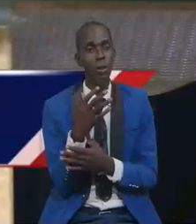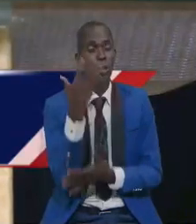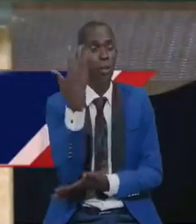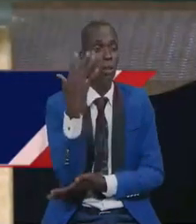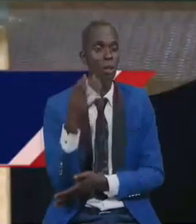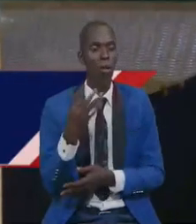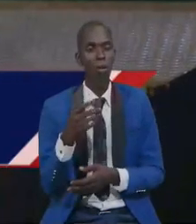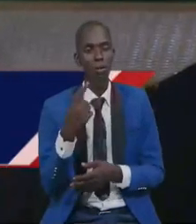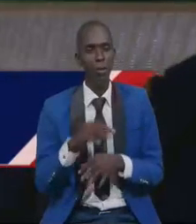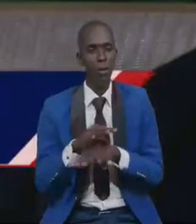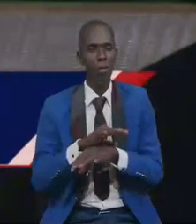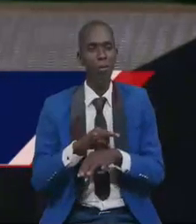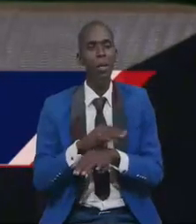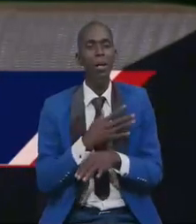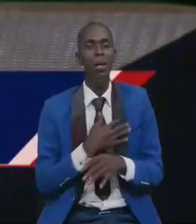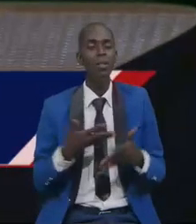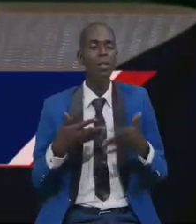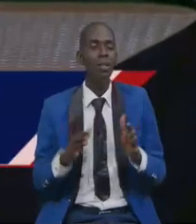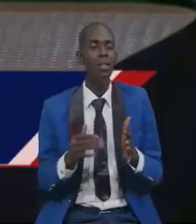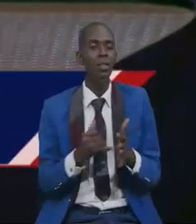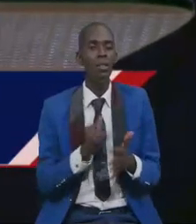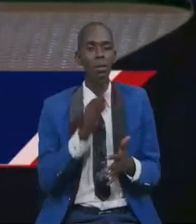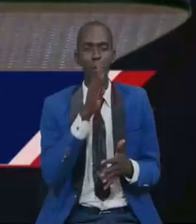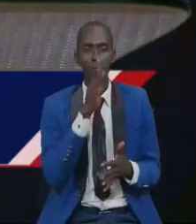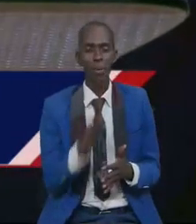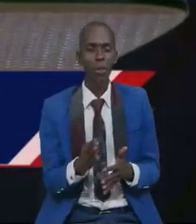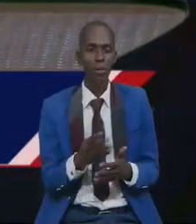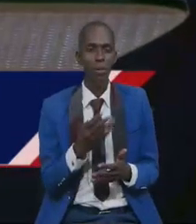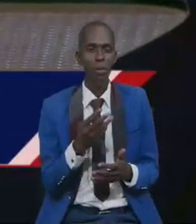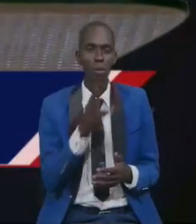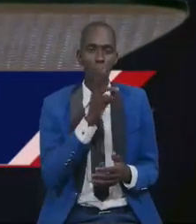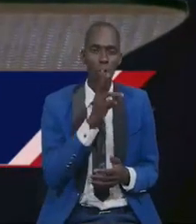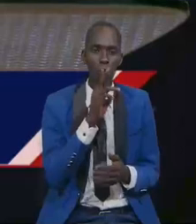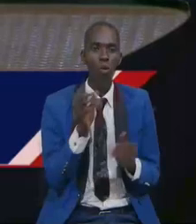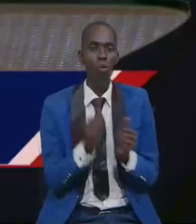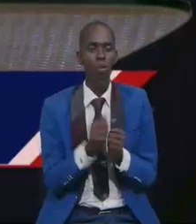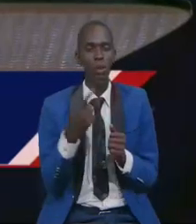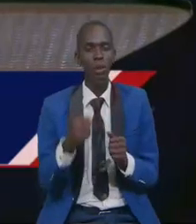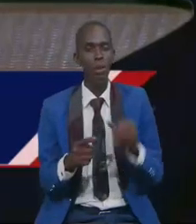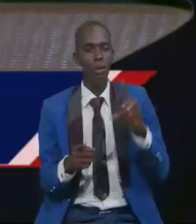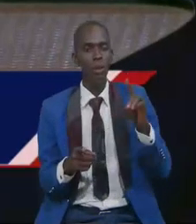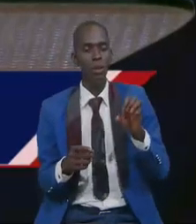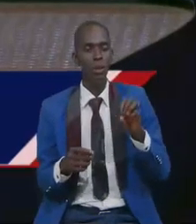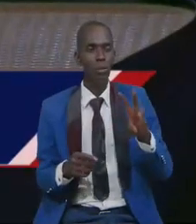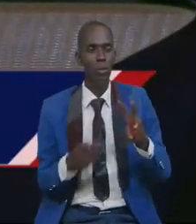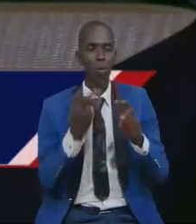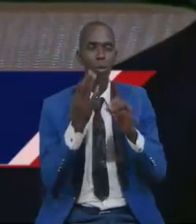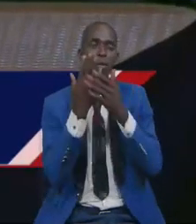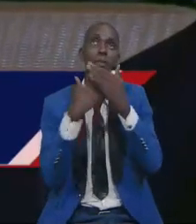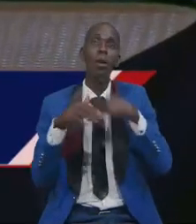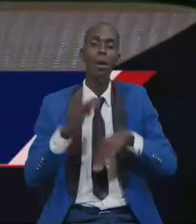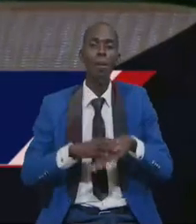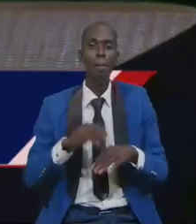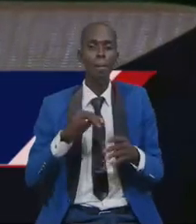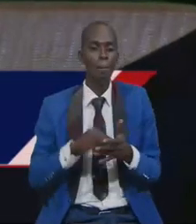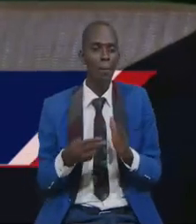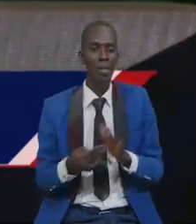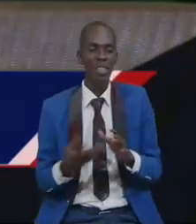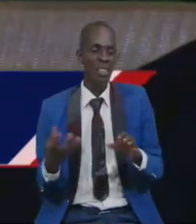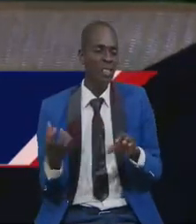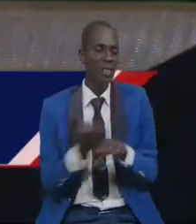trempé de la rosée du ciel, et qu'il ait enlevé son